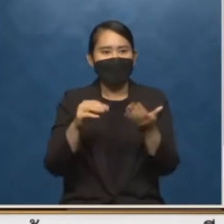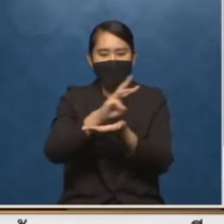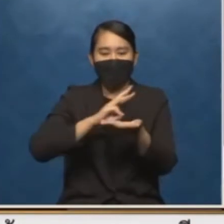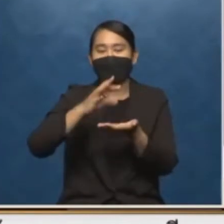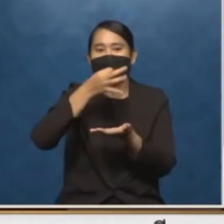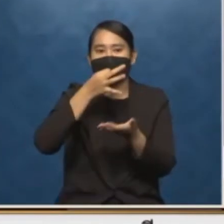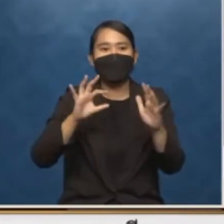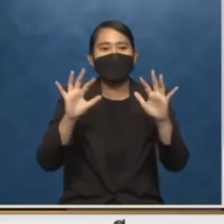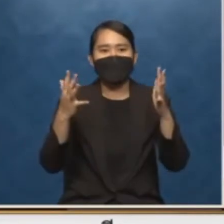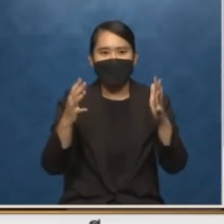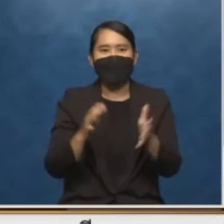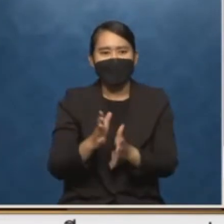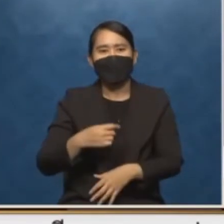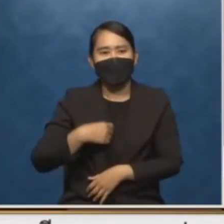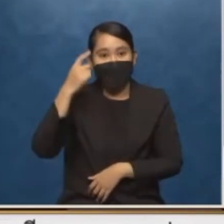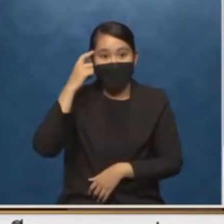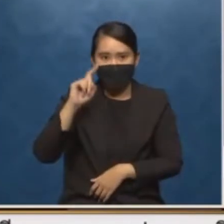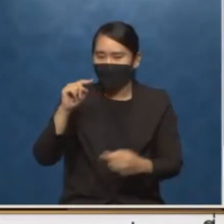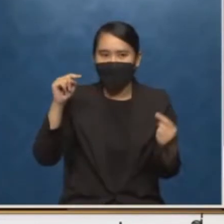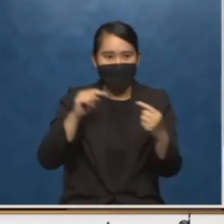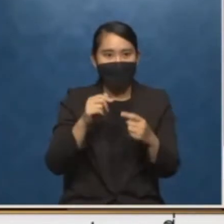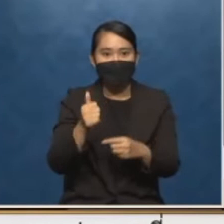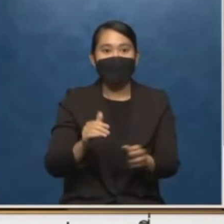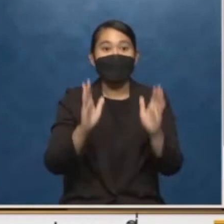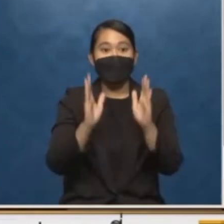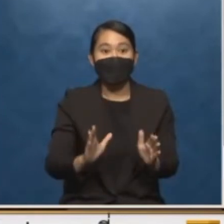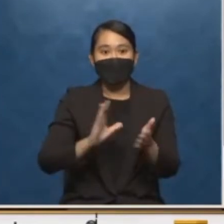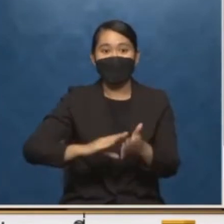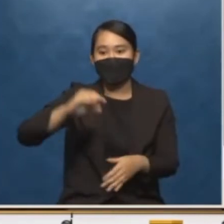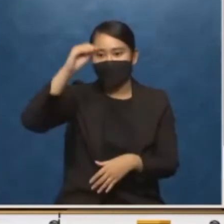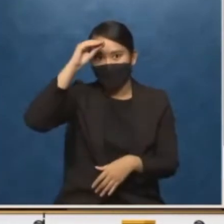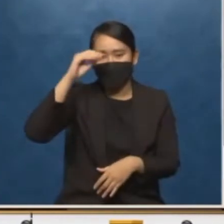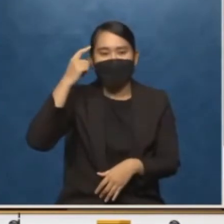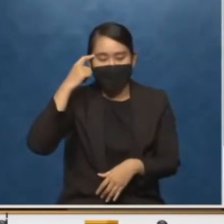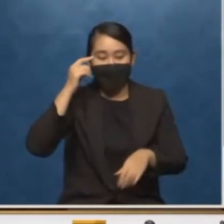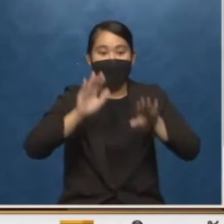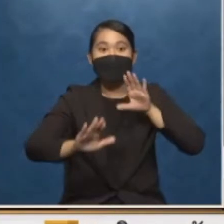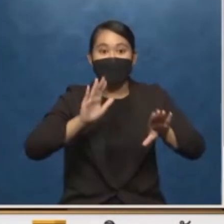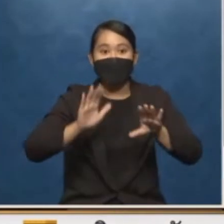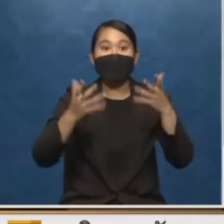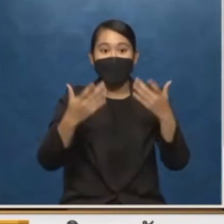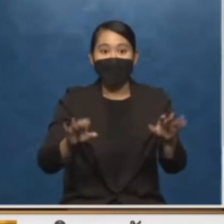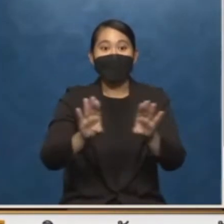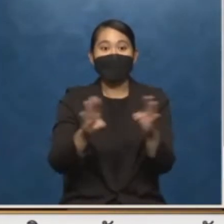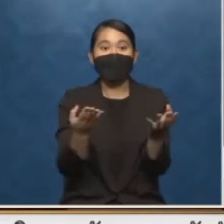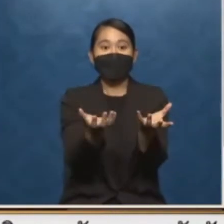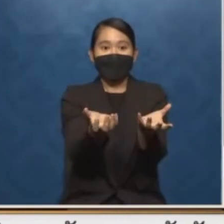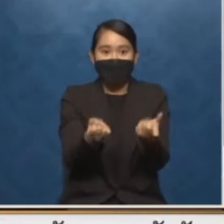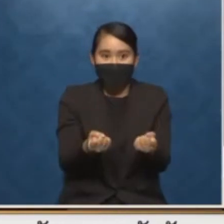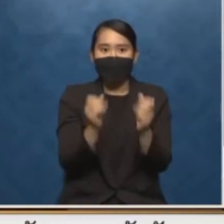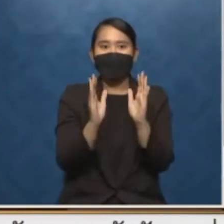ซึ่งเหมาะอย่างยิ่งส่วนจำนวนคนนักเรียนเขาทำปริมาณไปแล้วว่าถ้าเปิดแล้วจะมีนักเรียนเท่าไรอะไรยัง